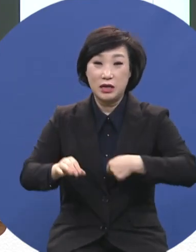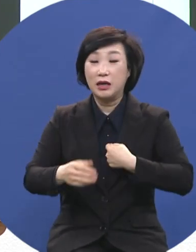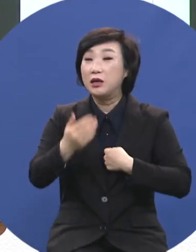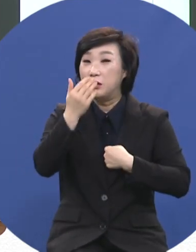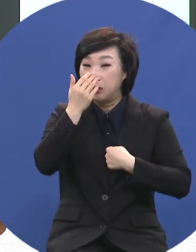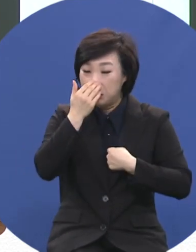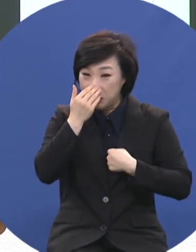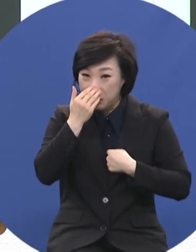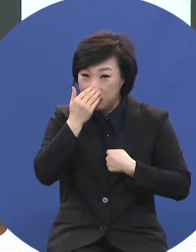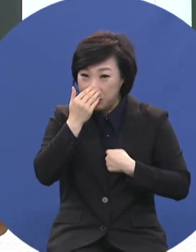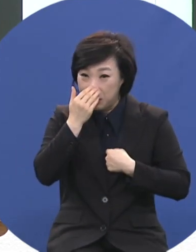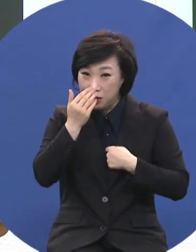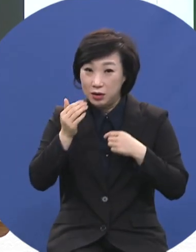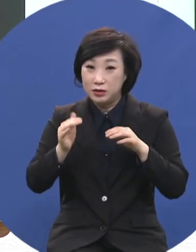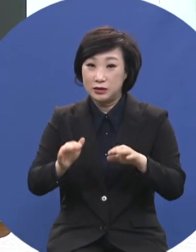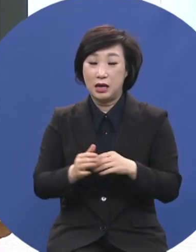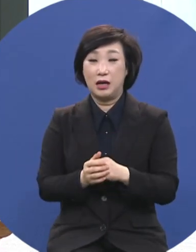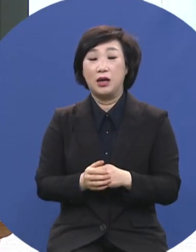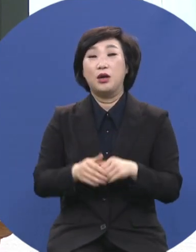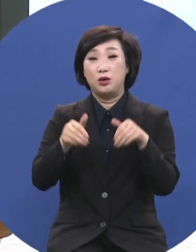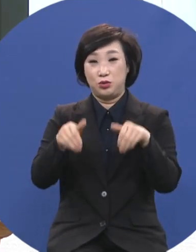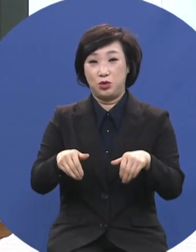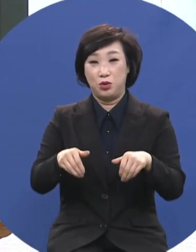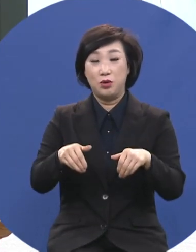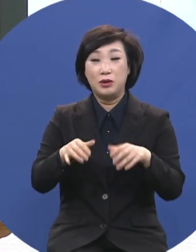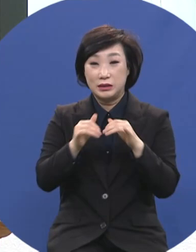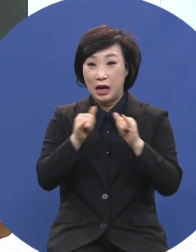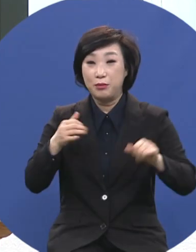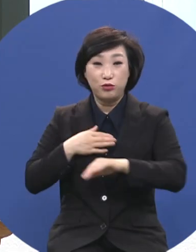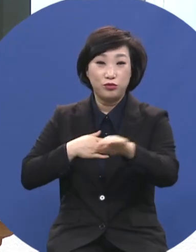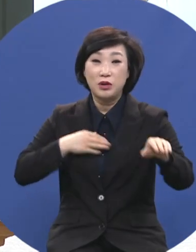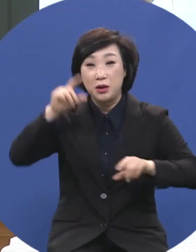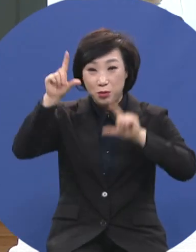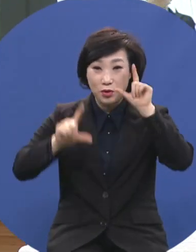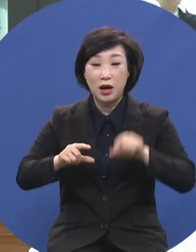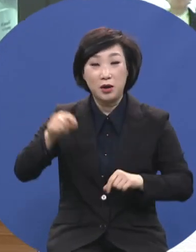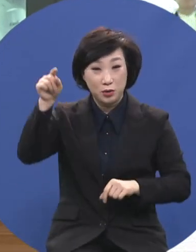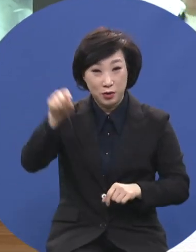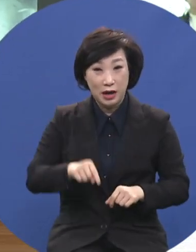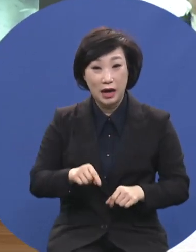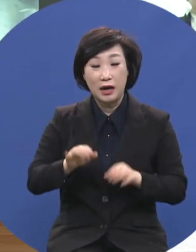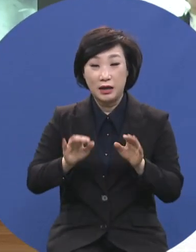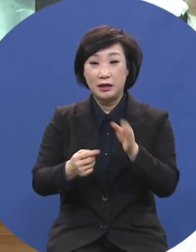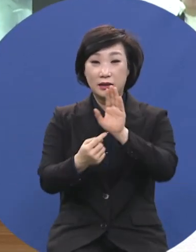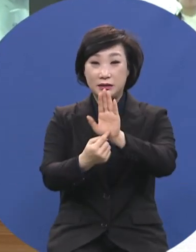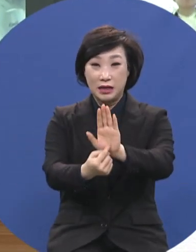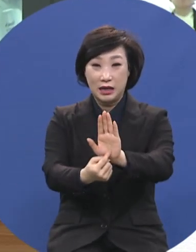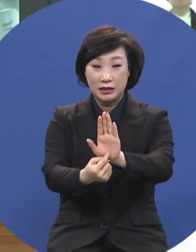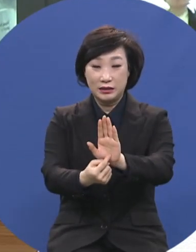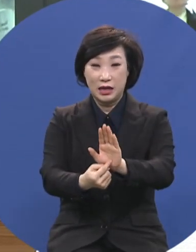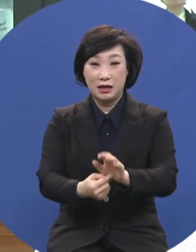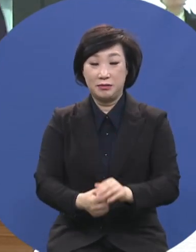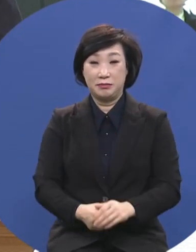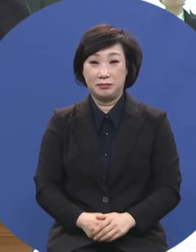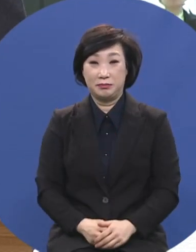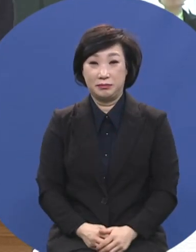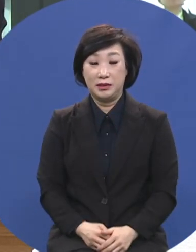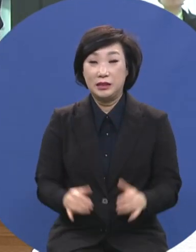여기지 아니하시고 오히려 자기를 비워 종의 형체를 가져 사람들과 같이